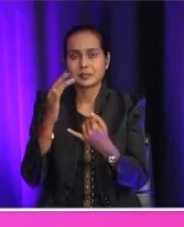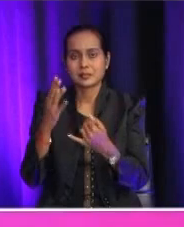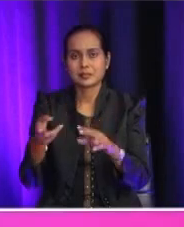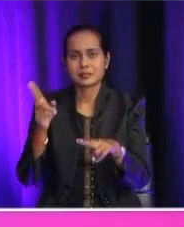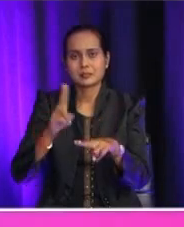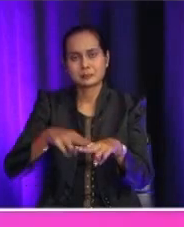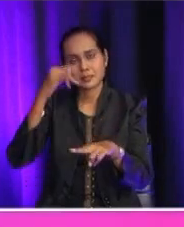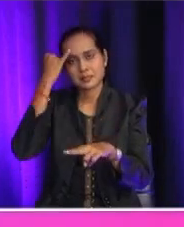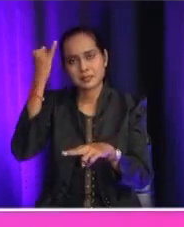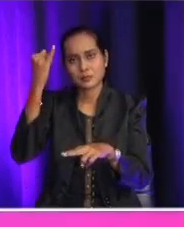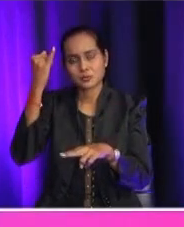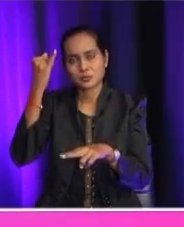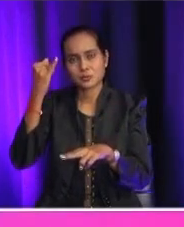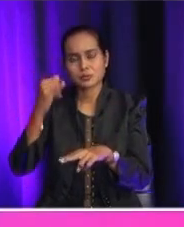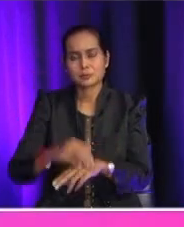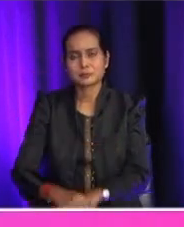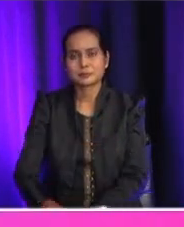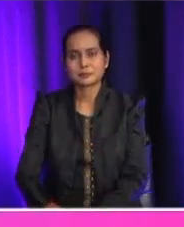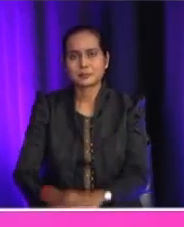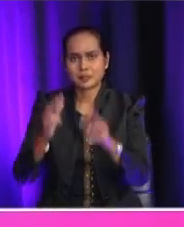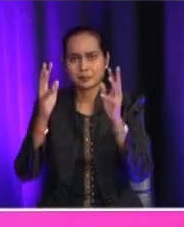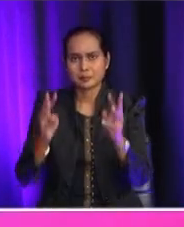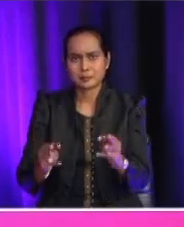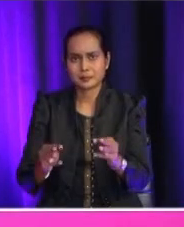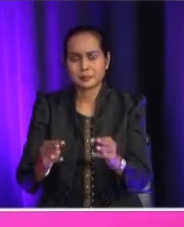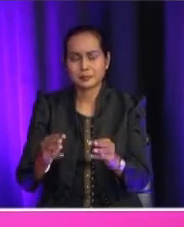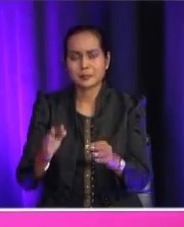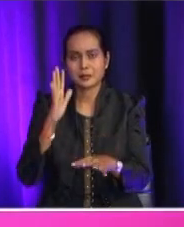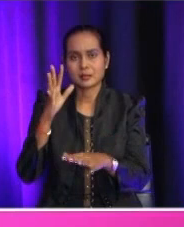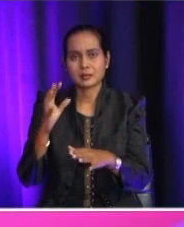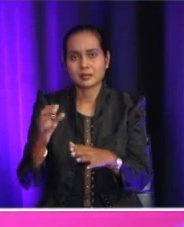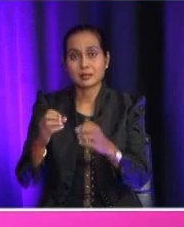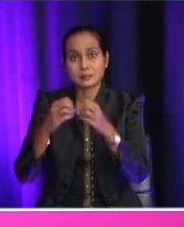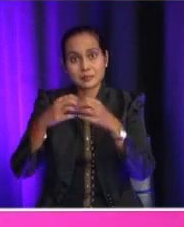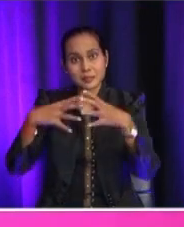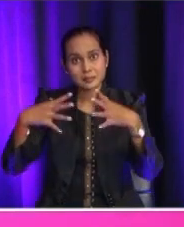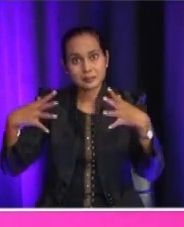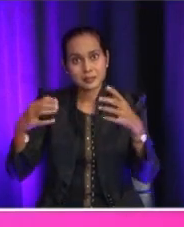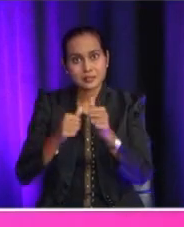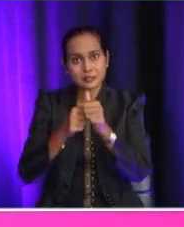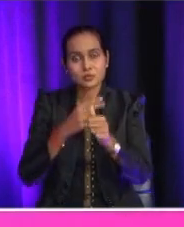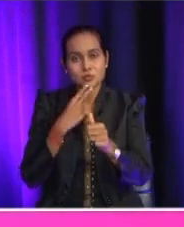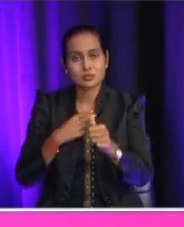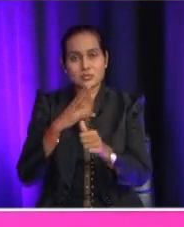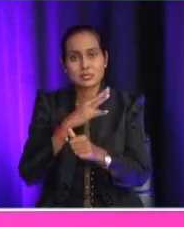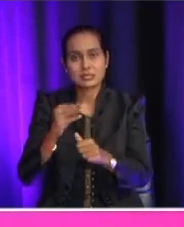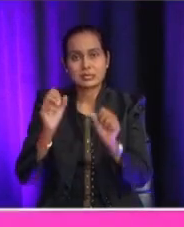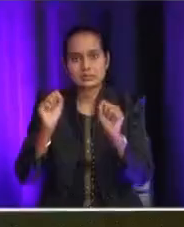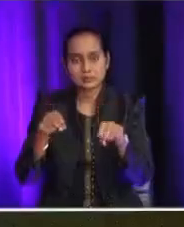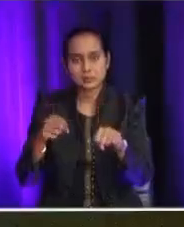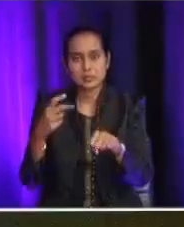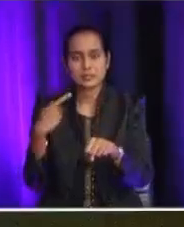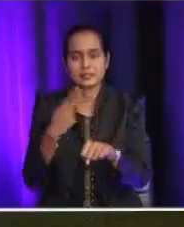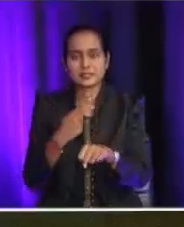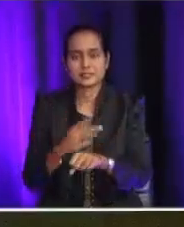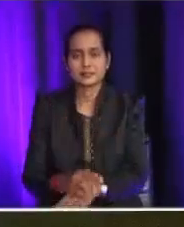dan pengetahuan. Sebagai manusia, kita tumbuh dan berkembang seiring dengan usia dan kemampuan kita. Bagus. Saya bagi lampu